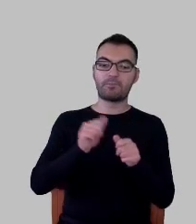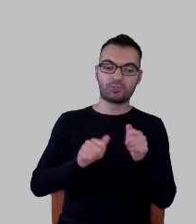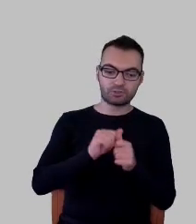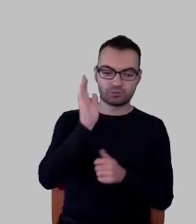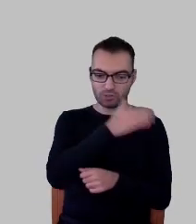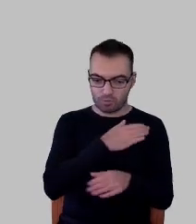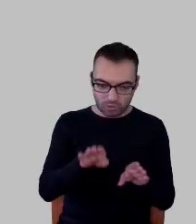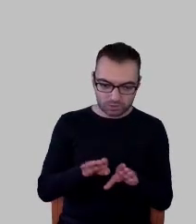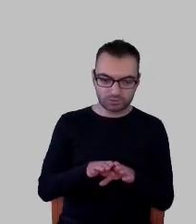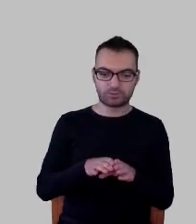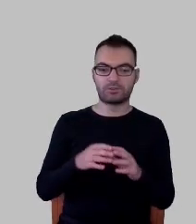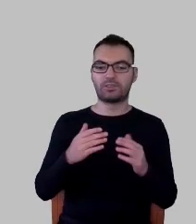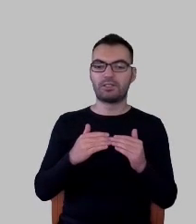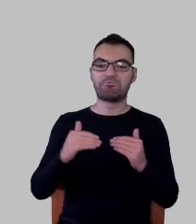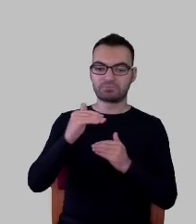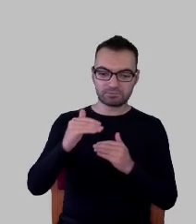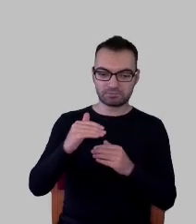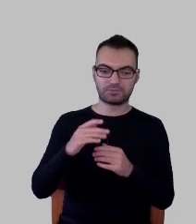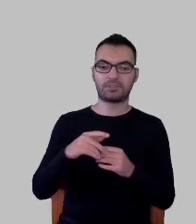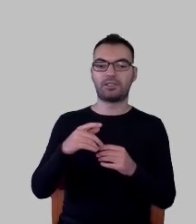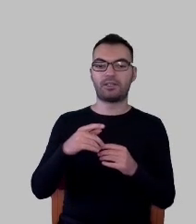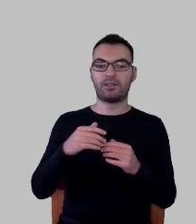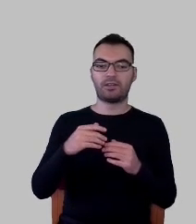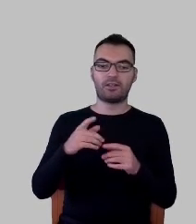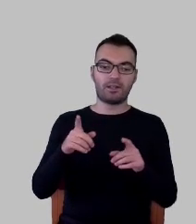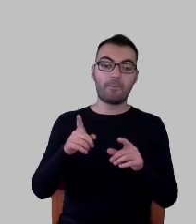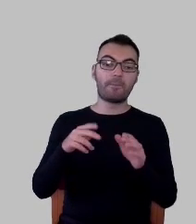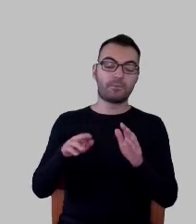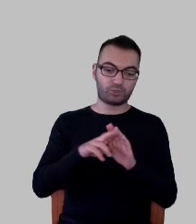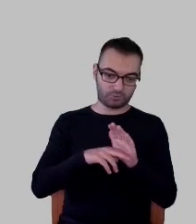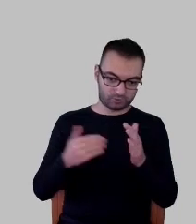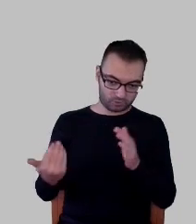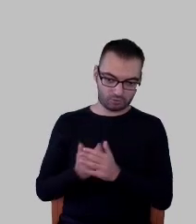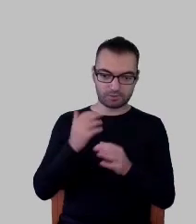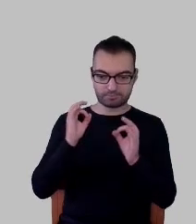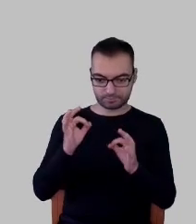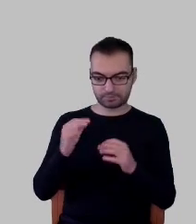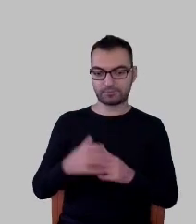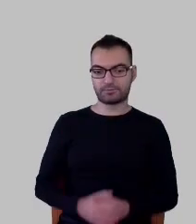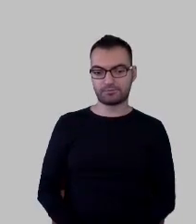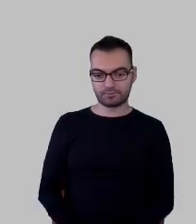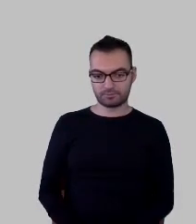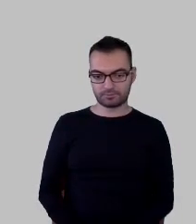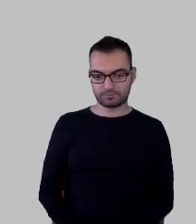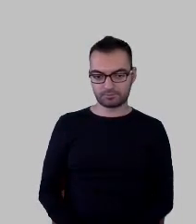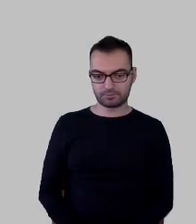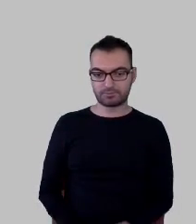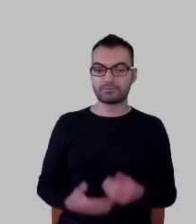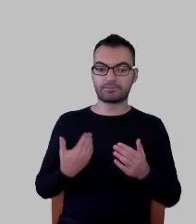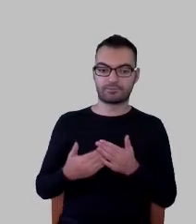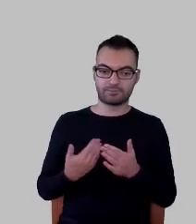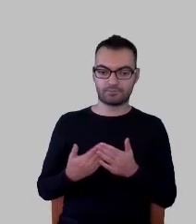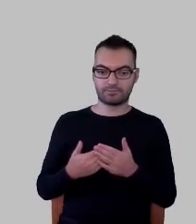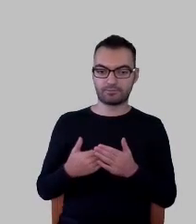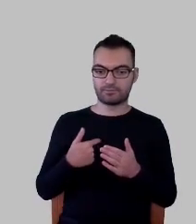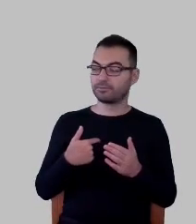szkół podstawowych i ponadpodstawowych przepisy wydane na podstawie prawa oświatowego. W związku z tym